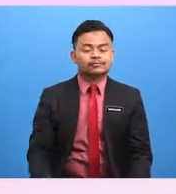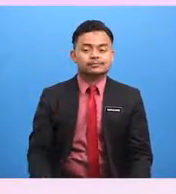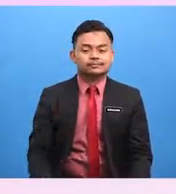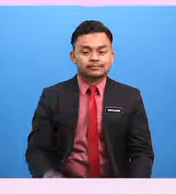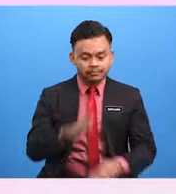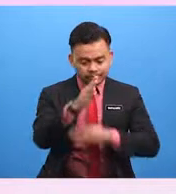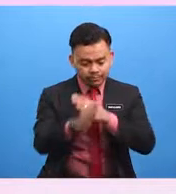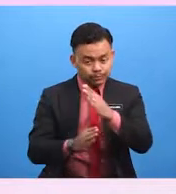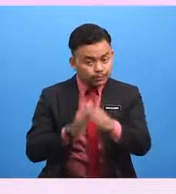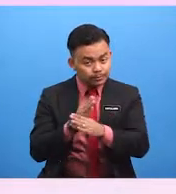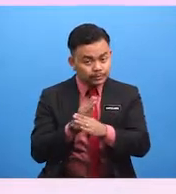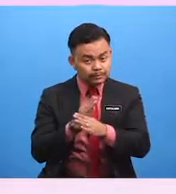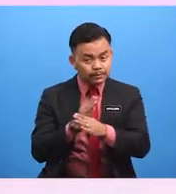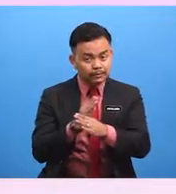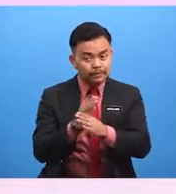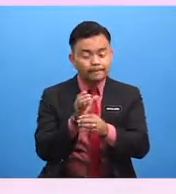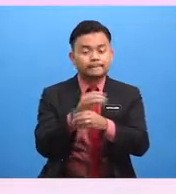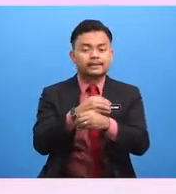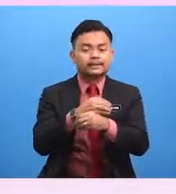juga berbentuk sfera, bukan?